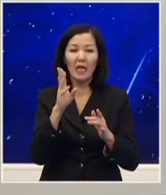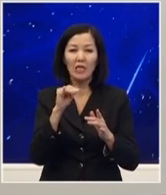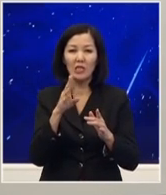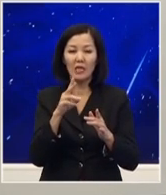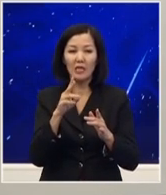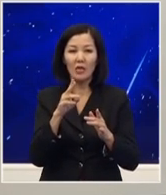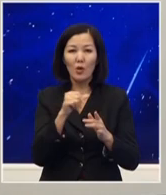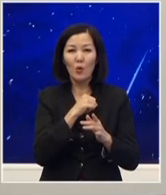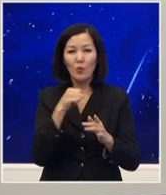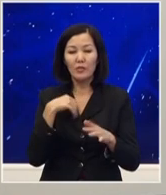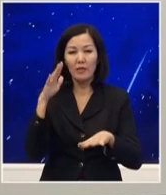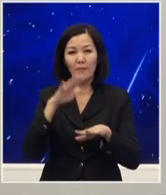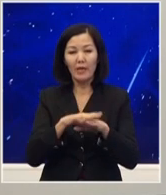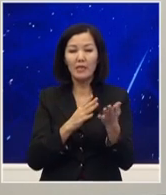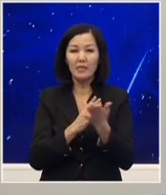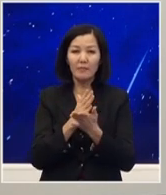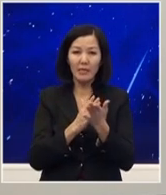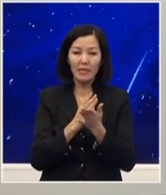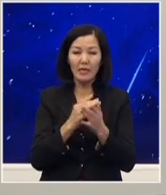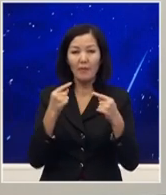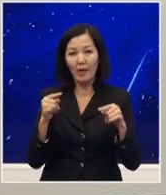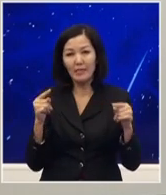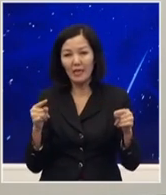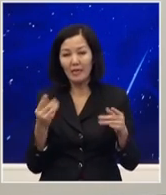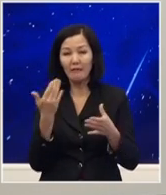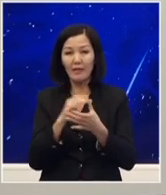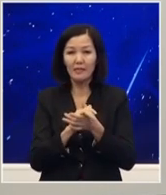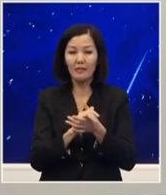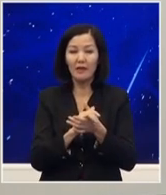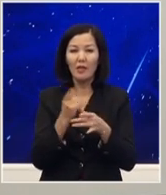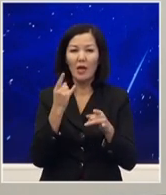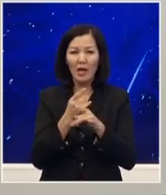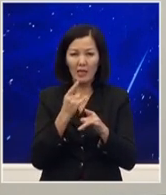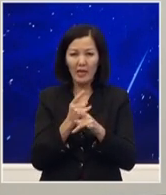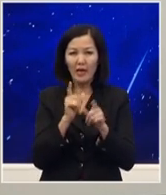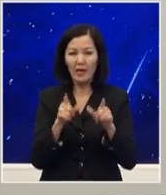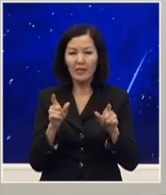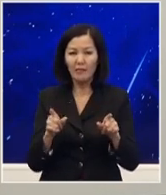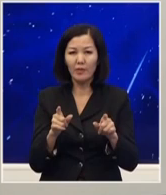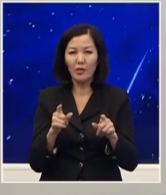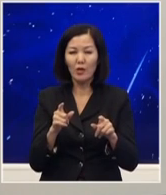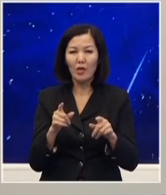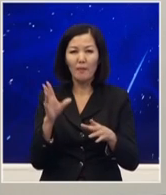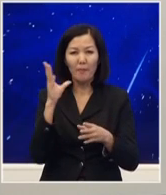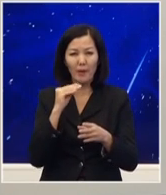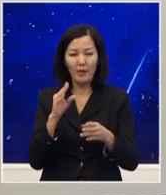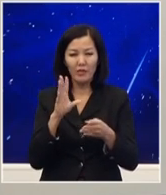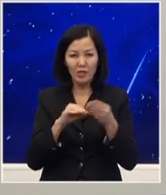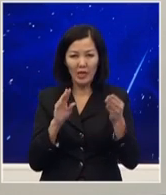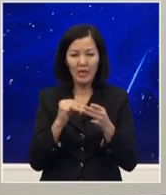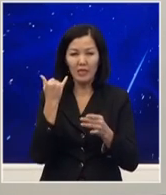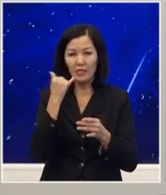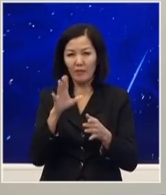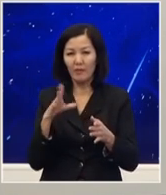жасалған өздерін банк қызметкерлері және тағы басқа ретінде таныстырған алаяқтық әрекеттері бойынша жиі хабарласады. Алаяқтардың жұмыс